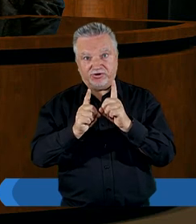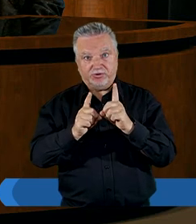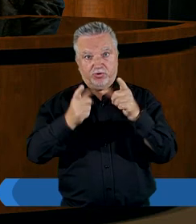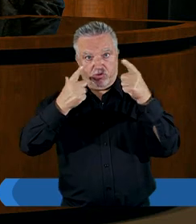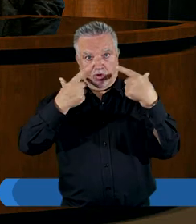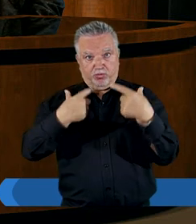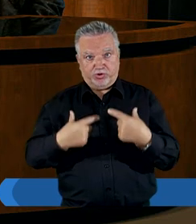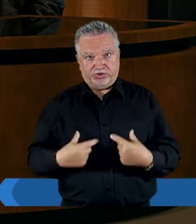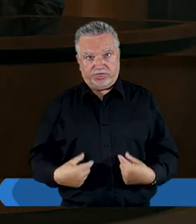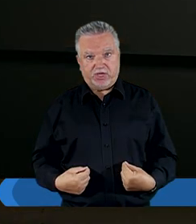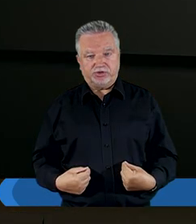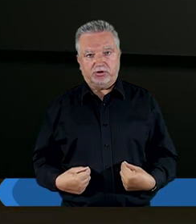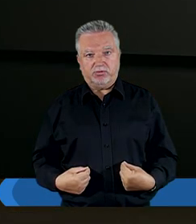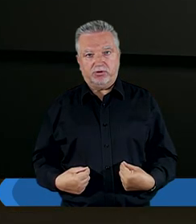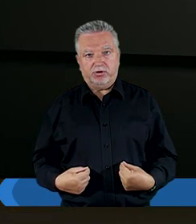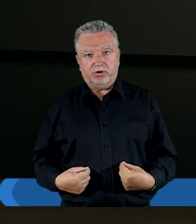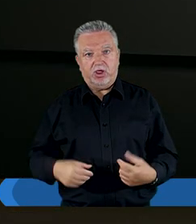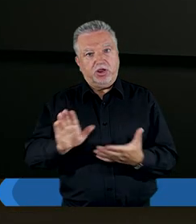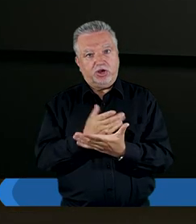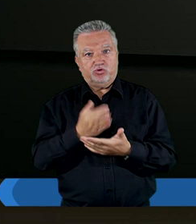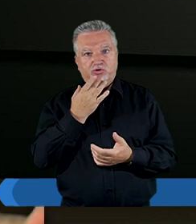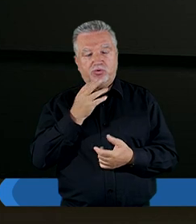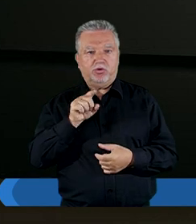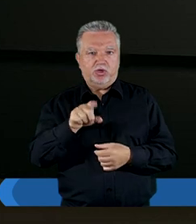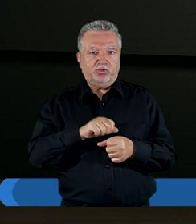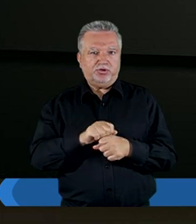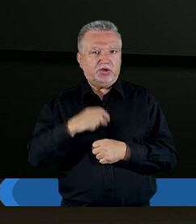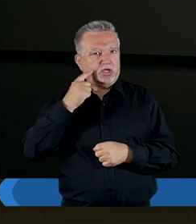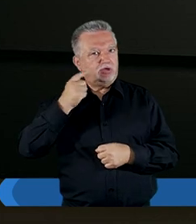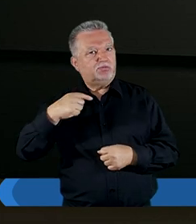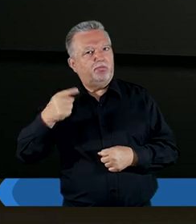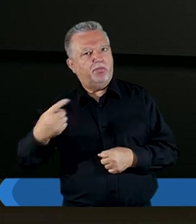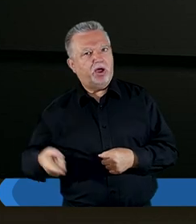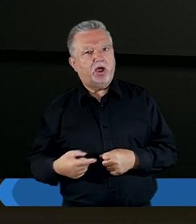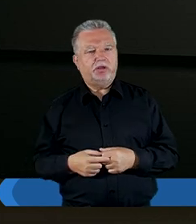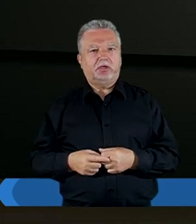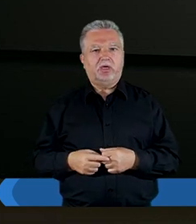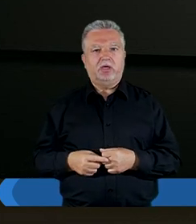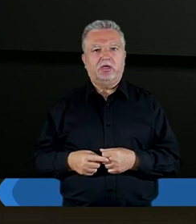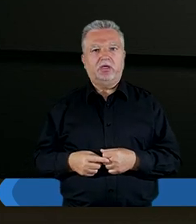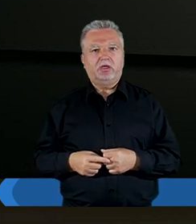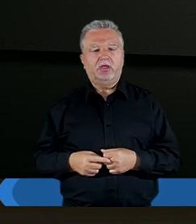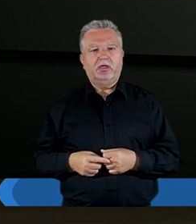Bo pojawiają się głosy, że jest to tylko mit, że jest to jakaś fantazja, a